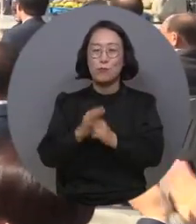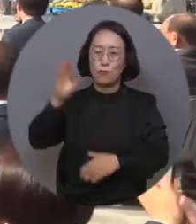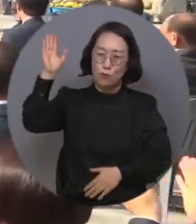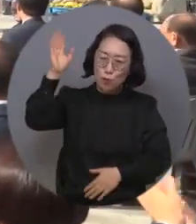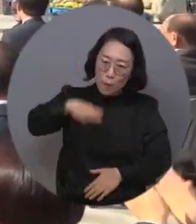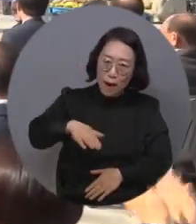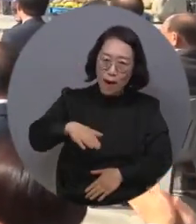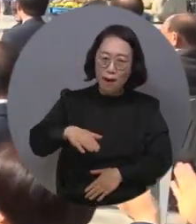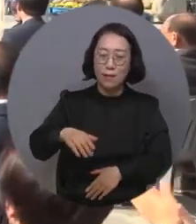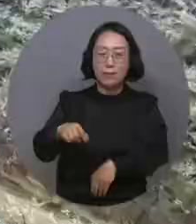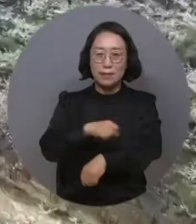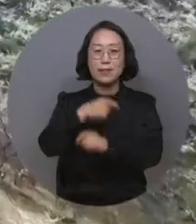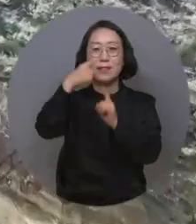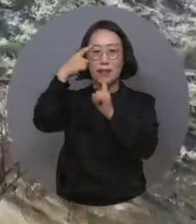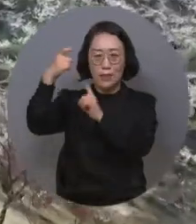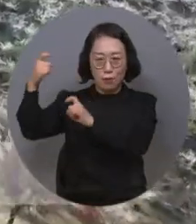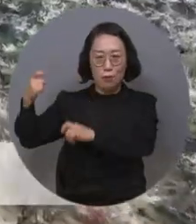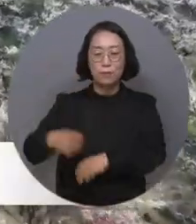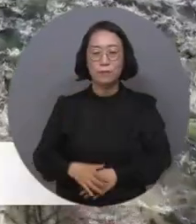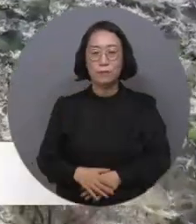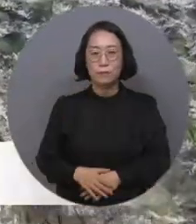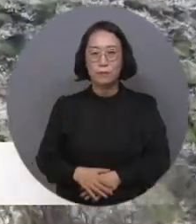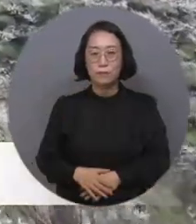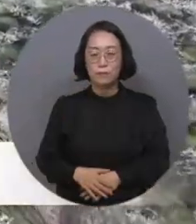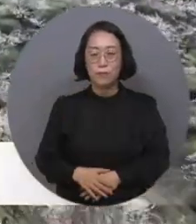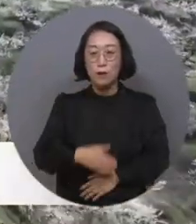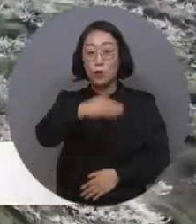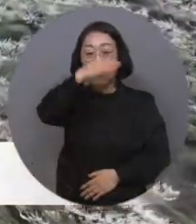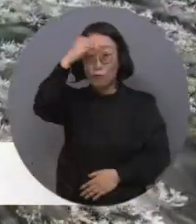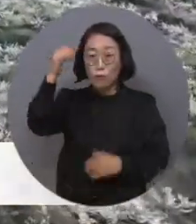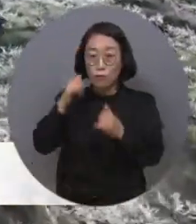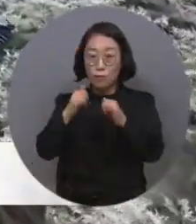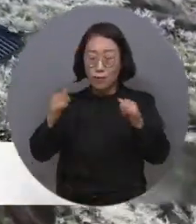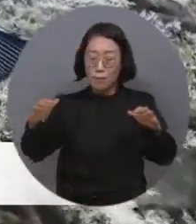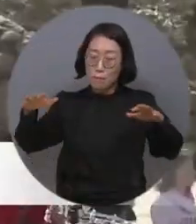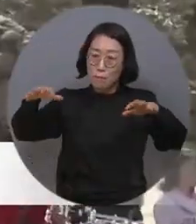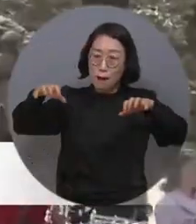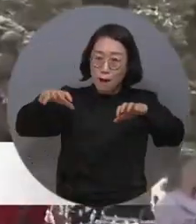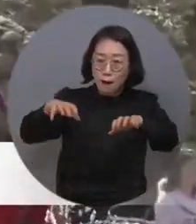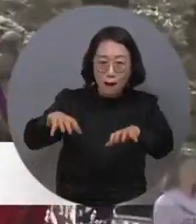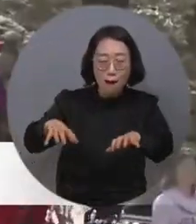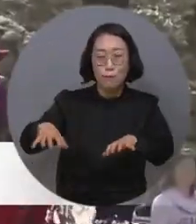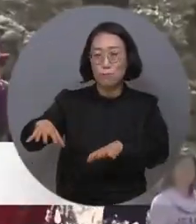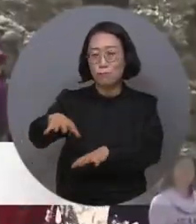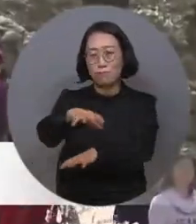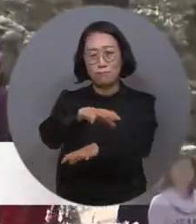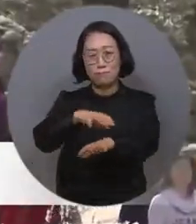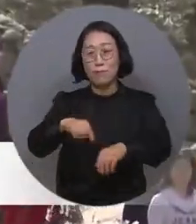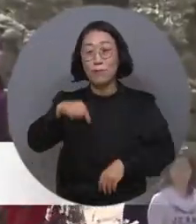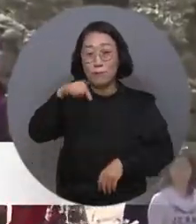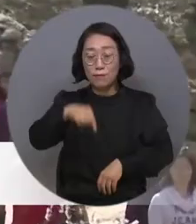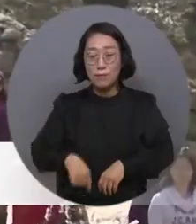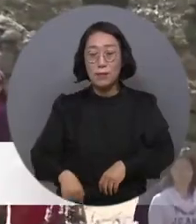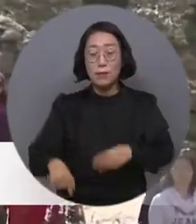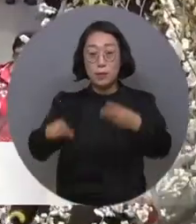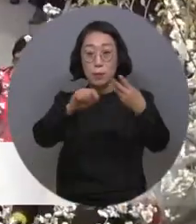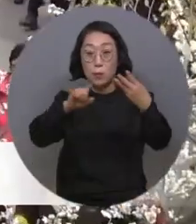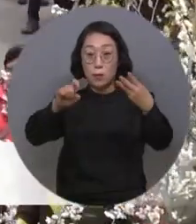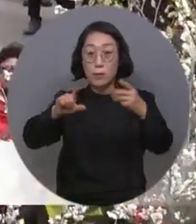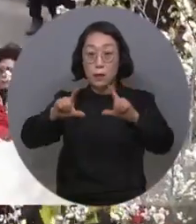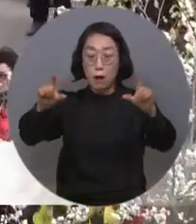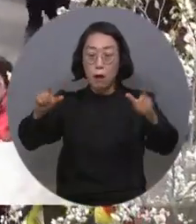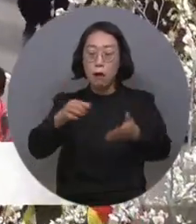의미를 더했습니다 축제는 상충객들로 인산인애를 잃었고 개막식이 있었던 11일에만